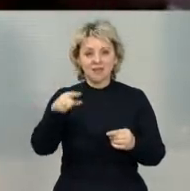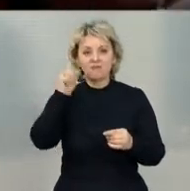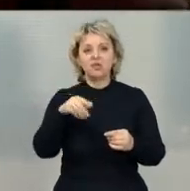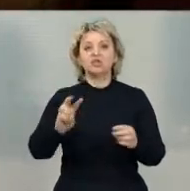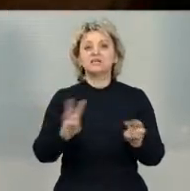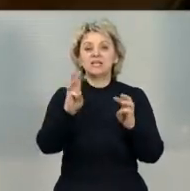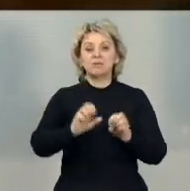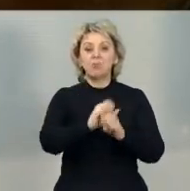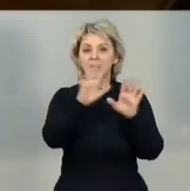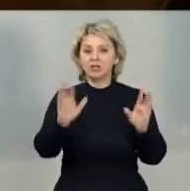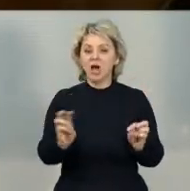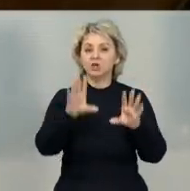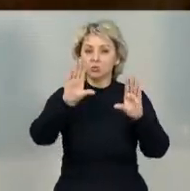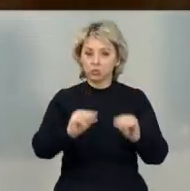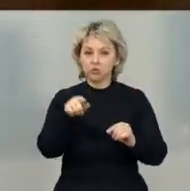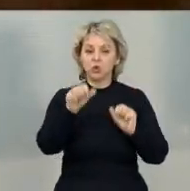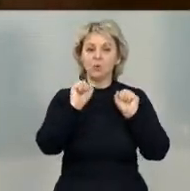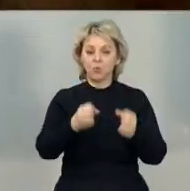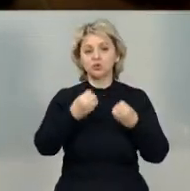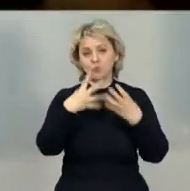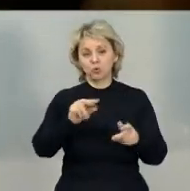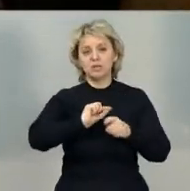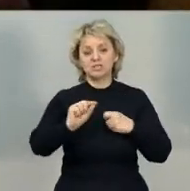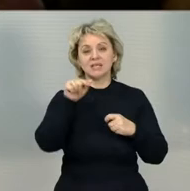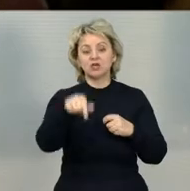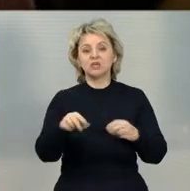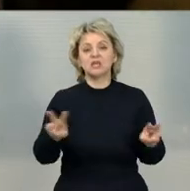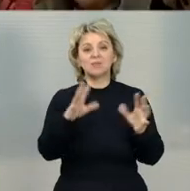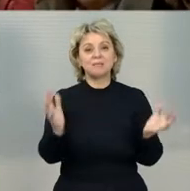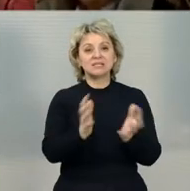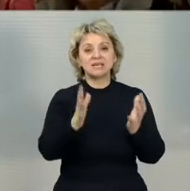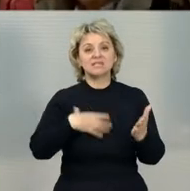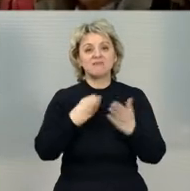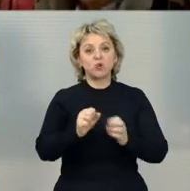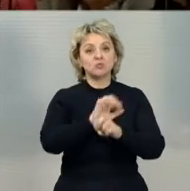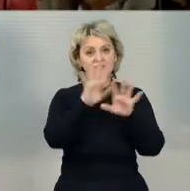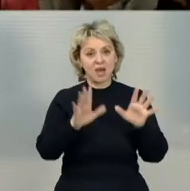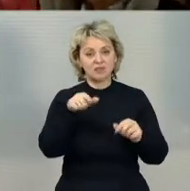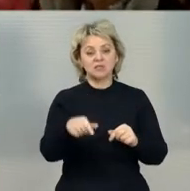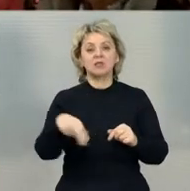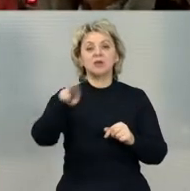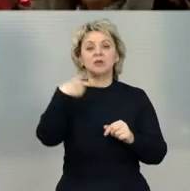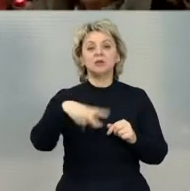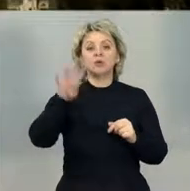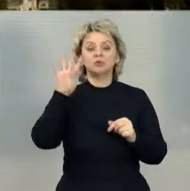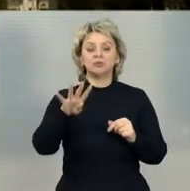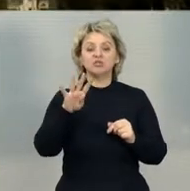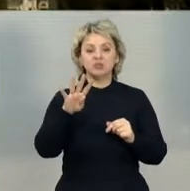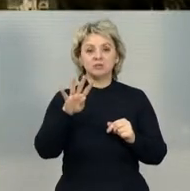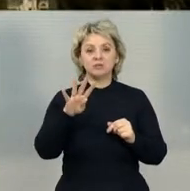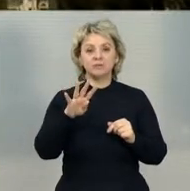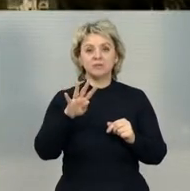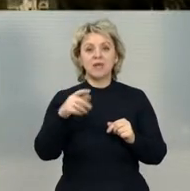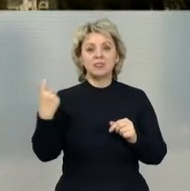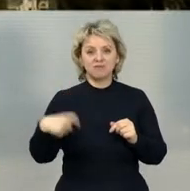свеча с благодатным огнем затухнет, ее можно просто зажечь, и пламя сохранит свою святость. Олеся Слонько, Сергей Вишняков,